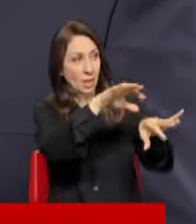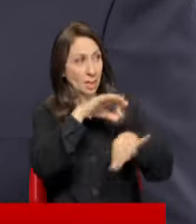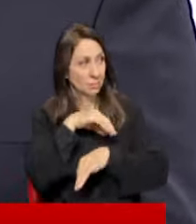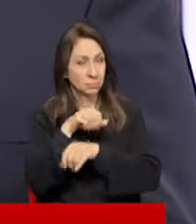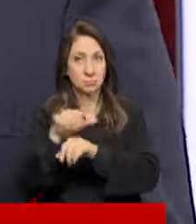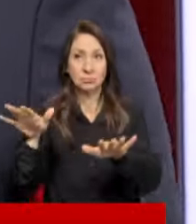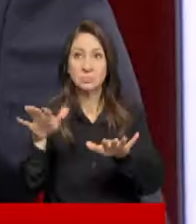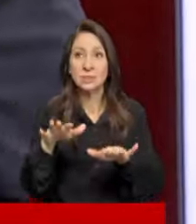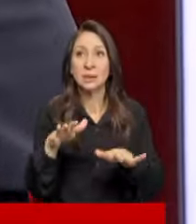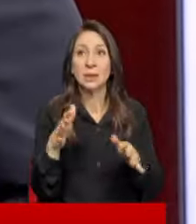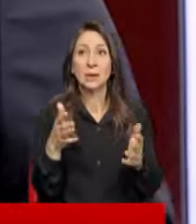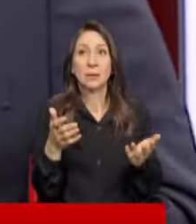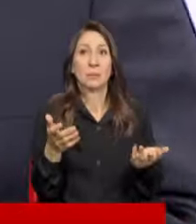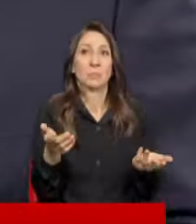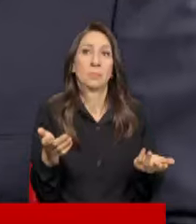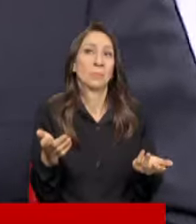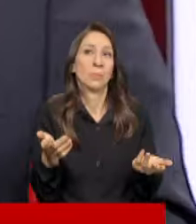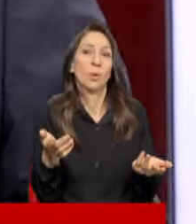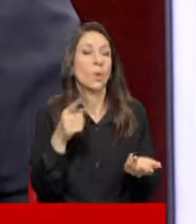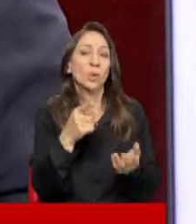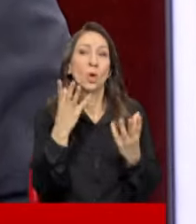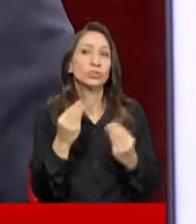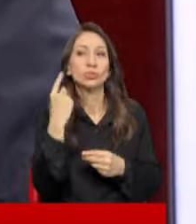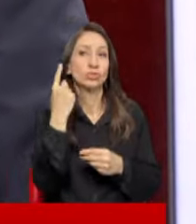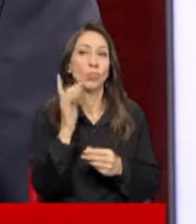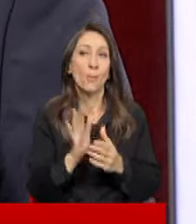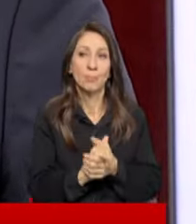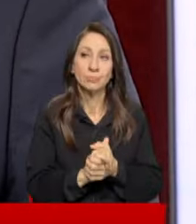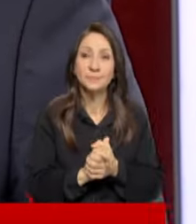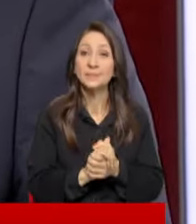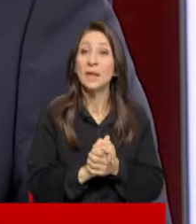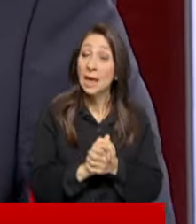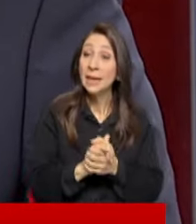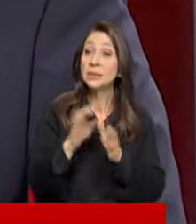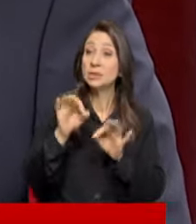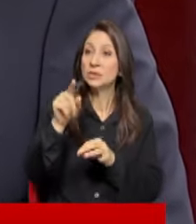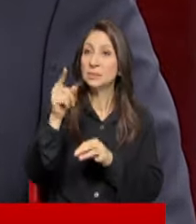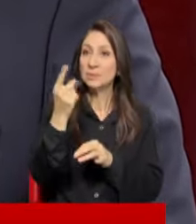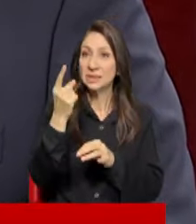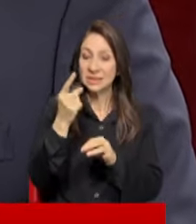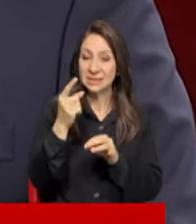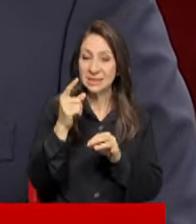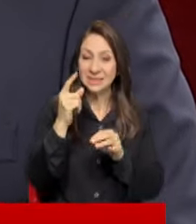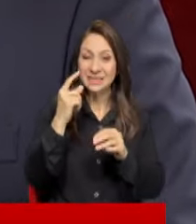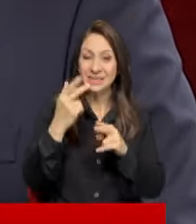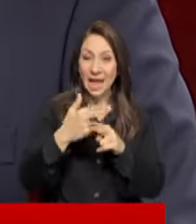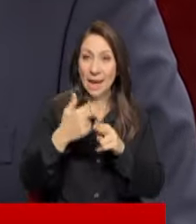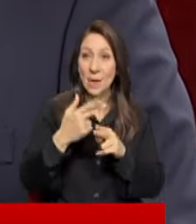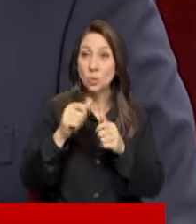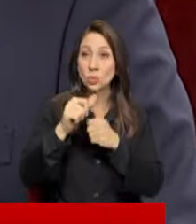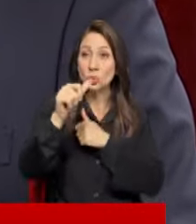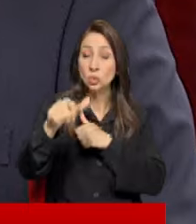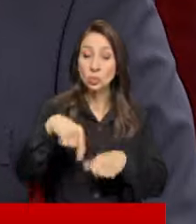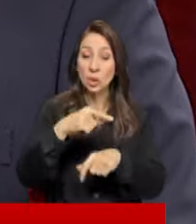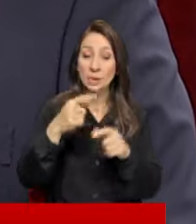büyük bir kısmını. O yüzden de ondan olabileceğini düşünmüyorum. Şimdi siz bir simülasyon ortaya koydunuz. O uzun